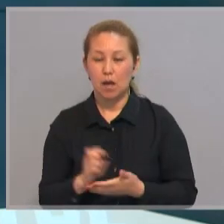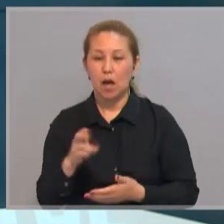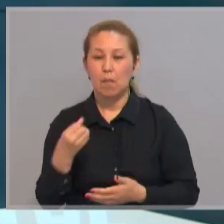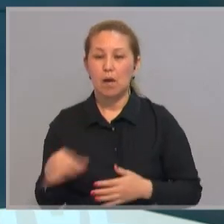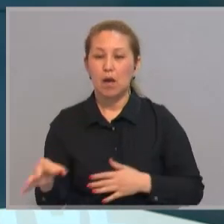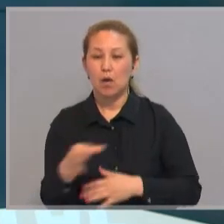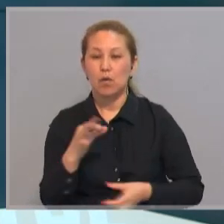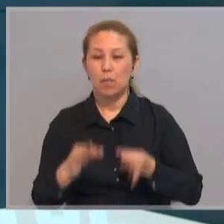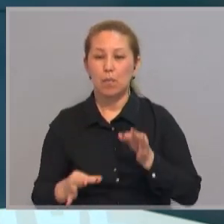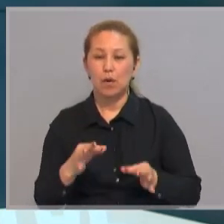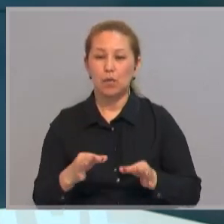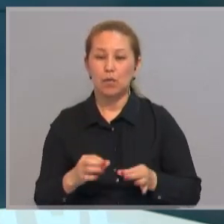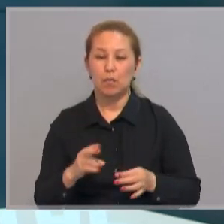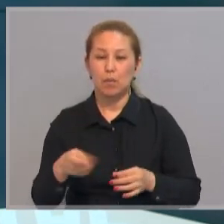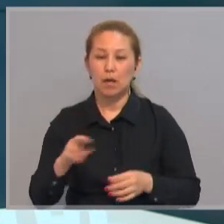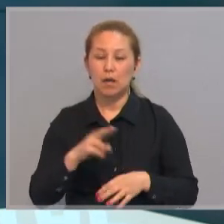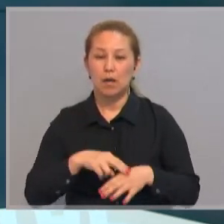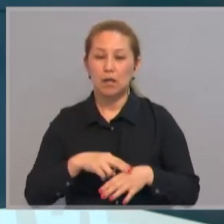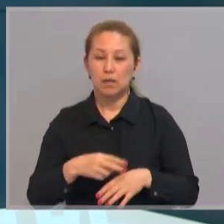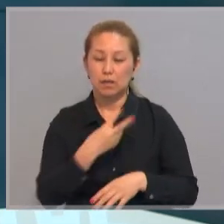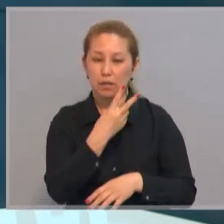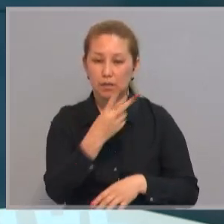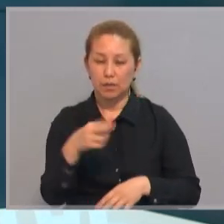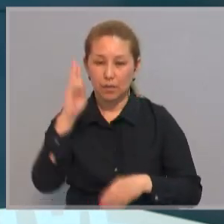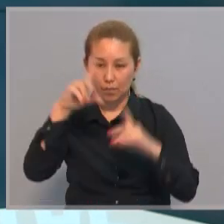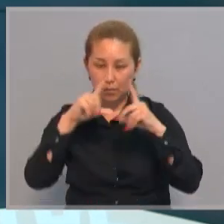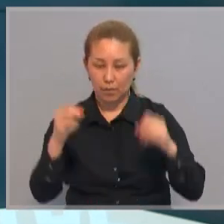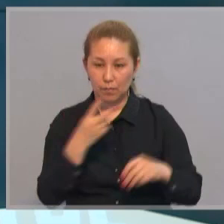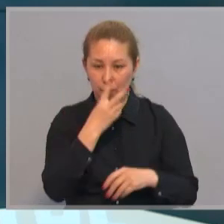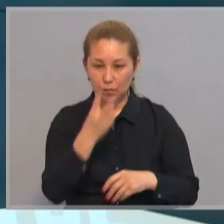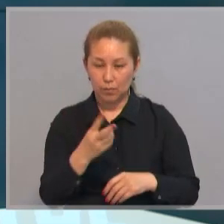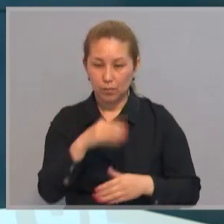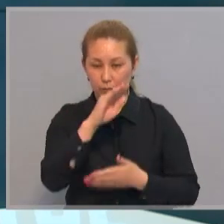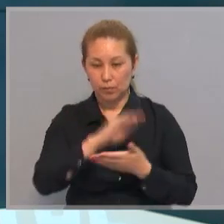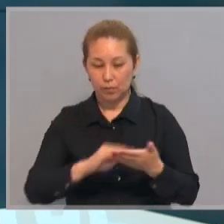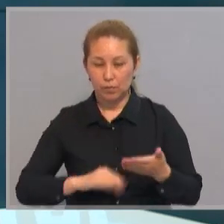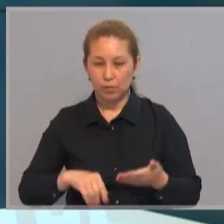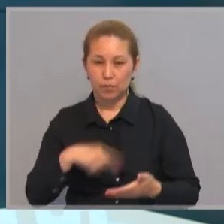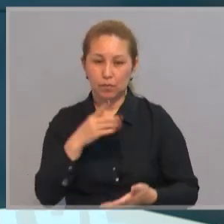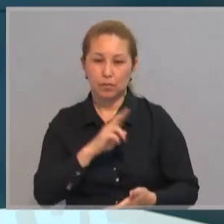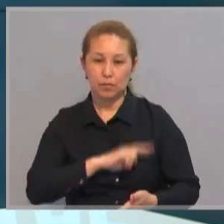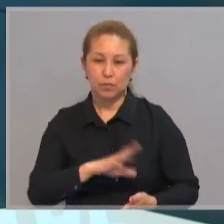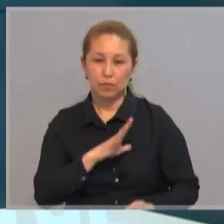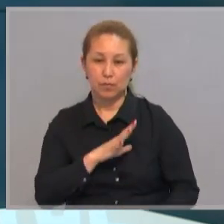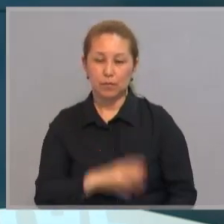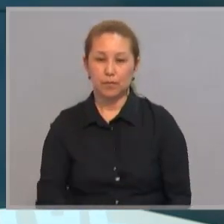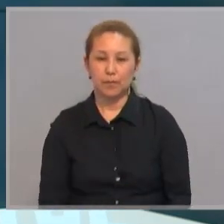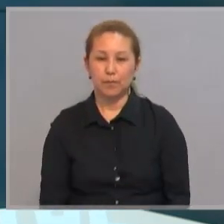аудандық прокуратура және полиция қызметкерлері аймақтағы мектептерді аралап, түсініктеме жұмыстарын жүргізуде.